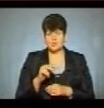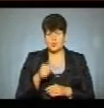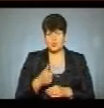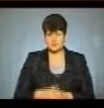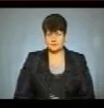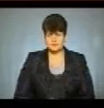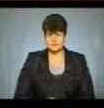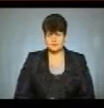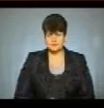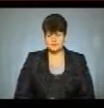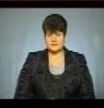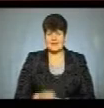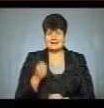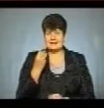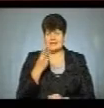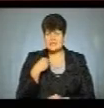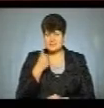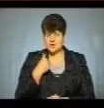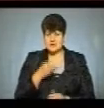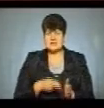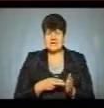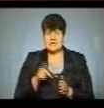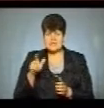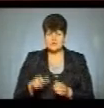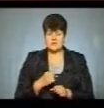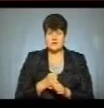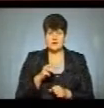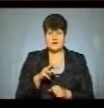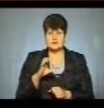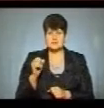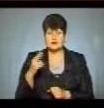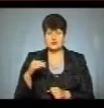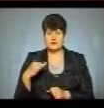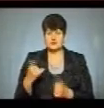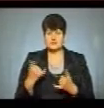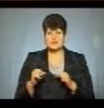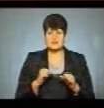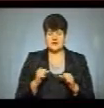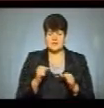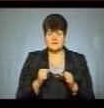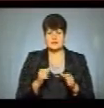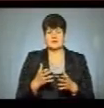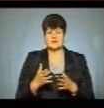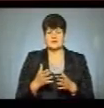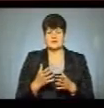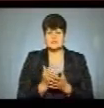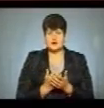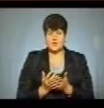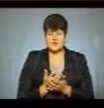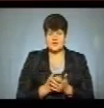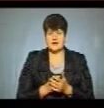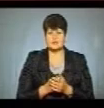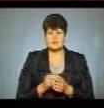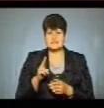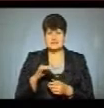року. 13 років залізничником працює Михайло Садовий. Сьогодні він керівник підсобного заготівельного цеху